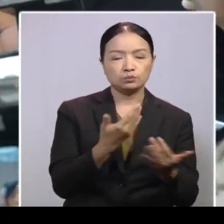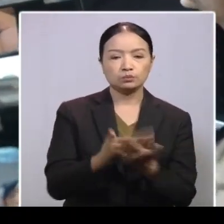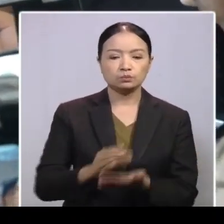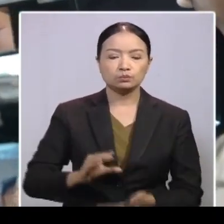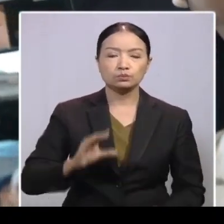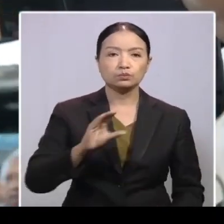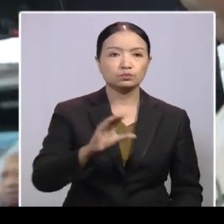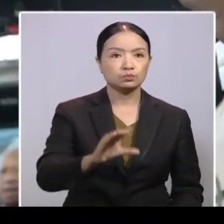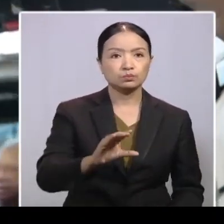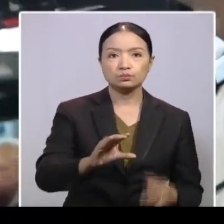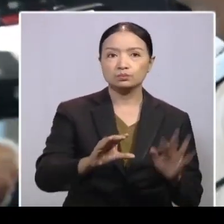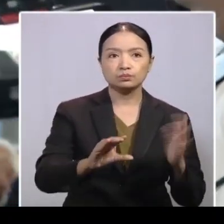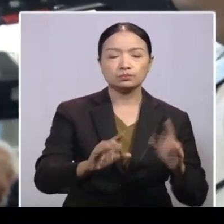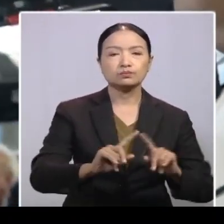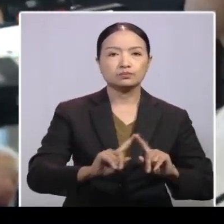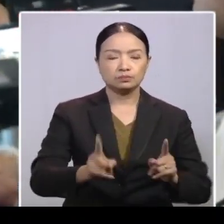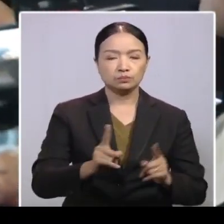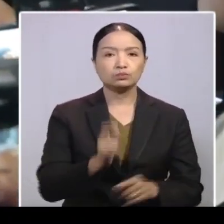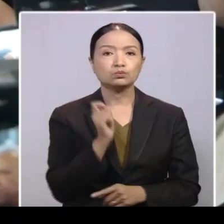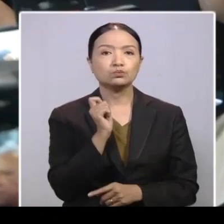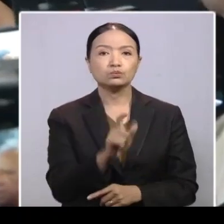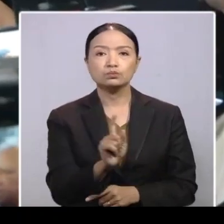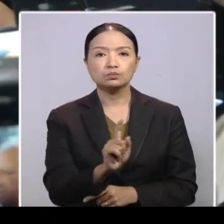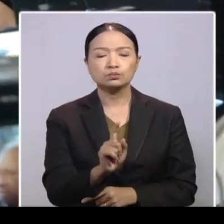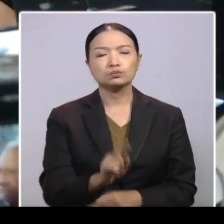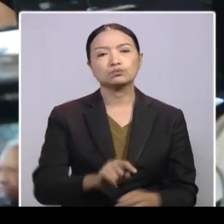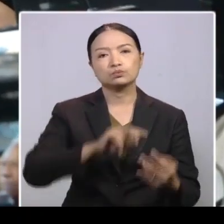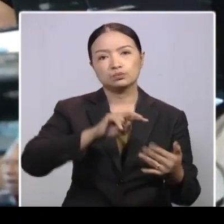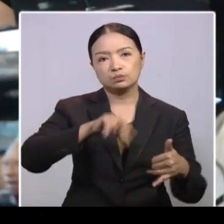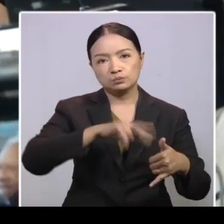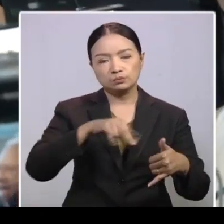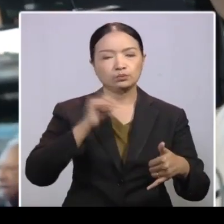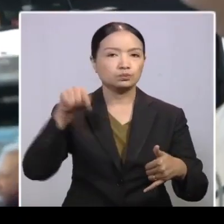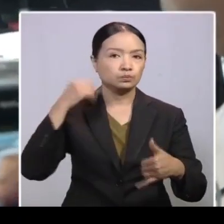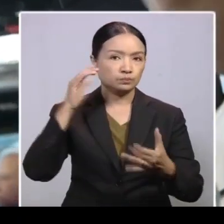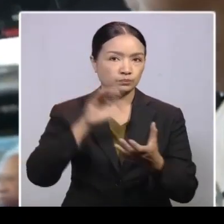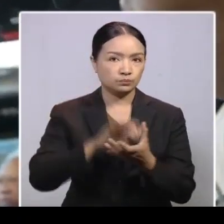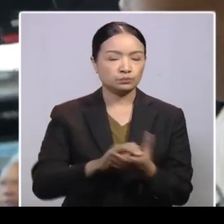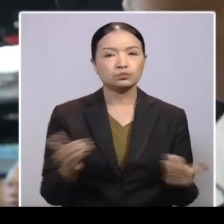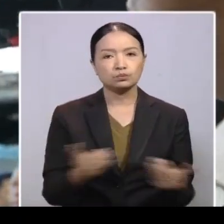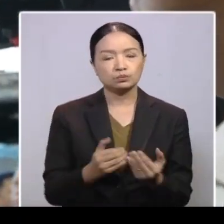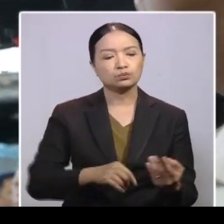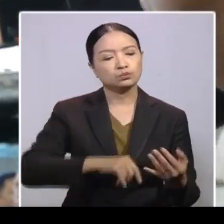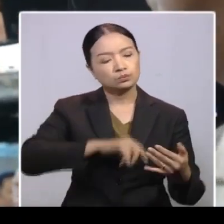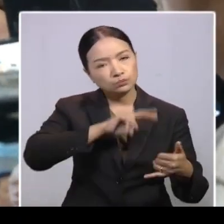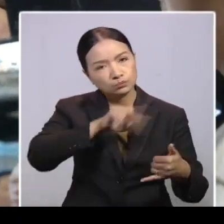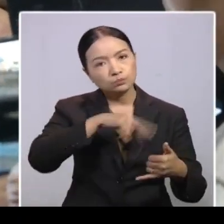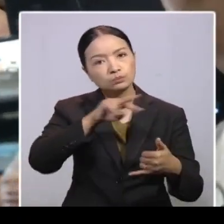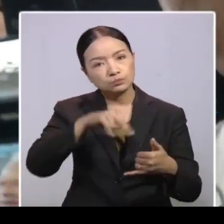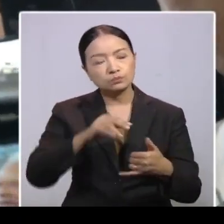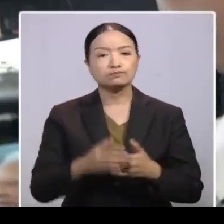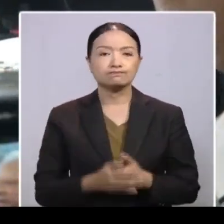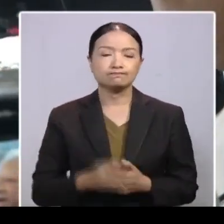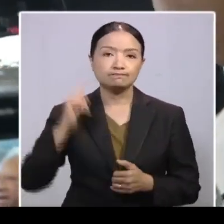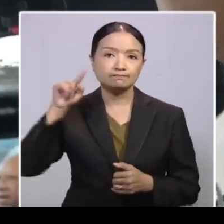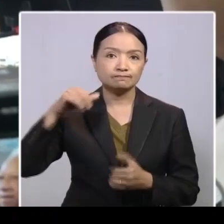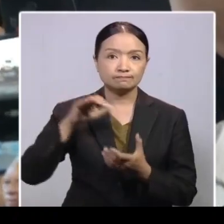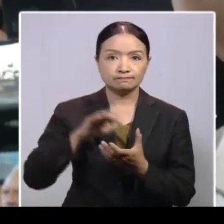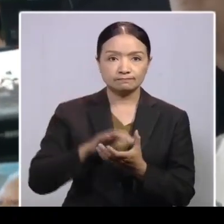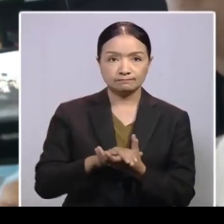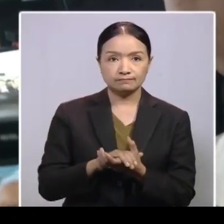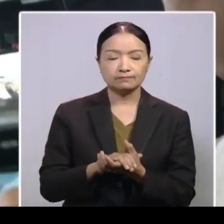นให้แต่จะเยียวยาภรรยาและบุตรนะครับภรรยาเนี่ยจะ